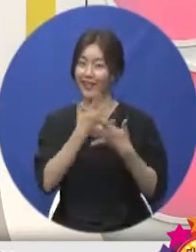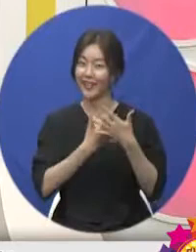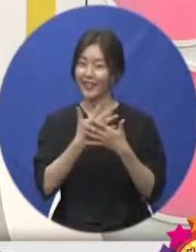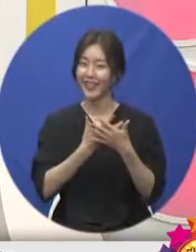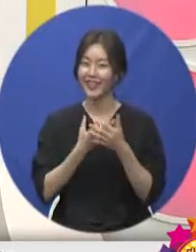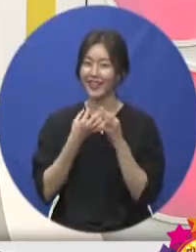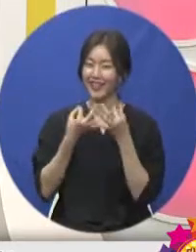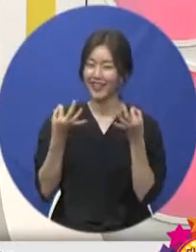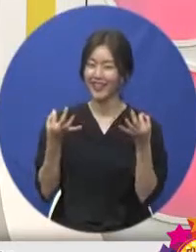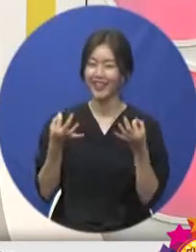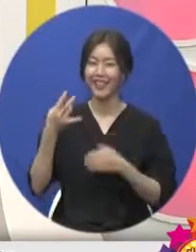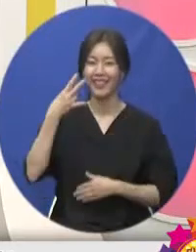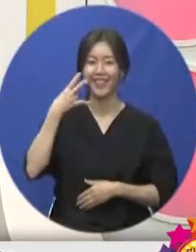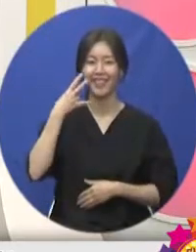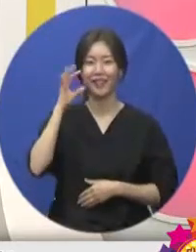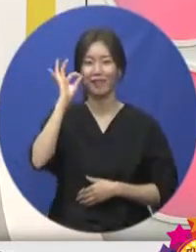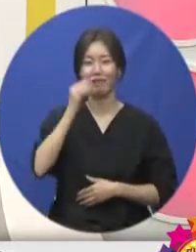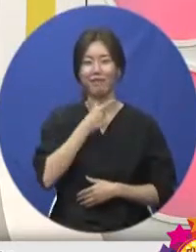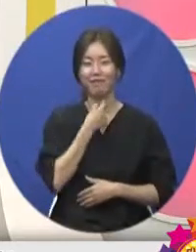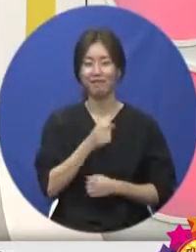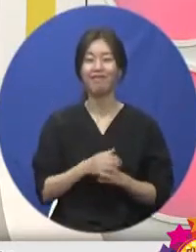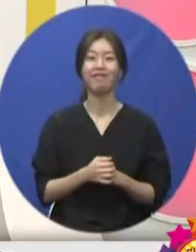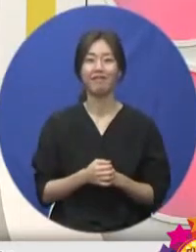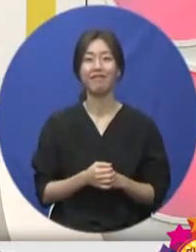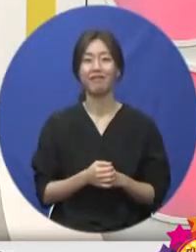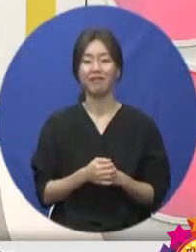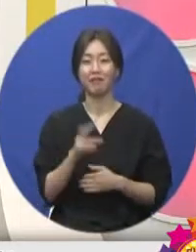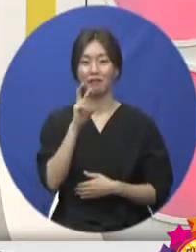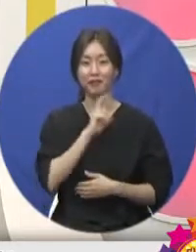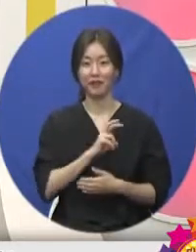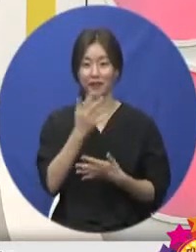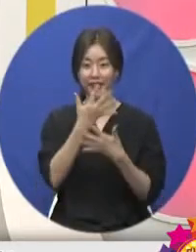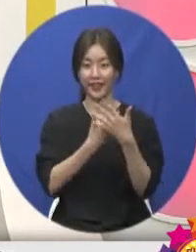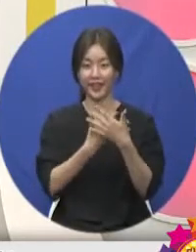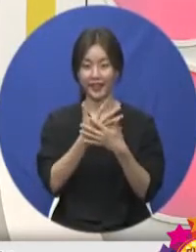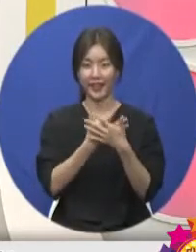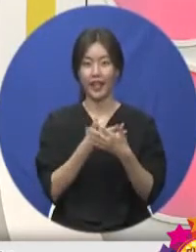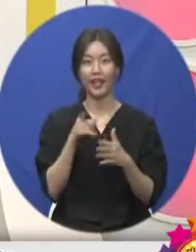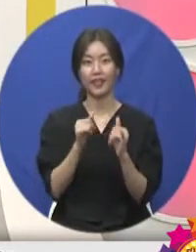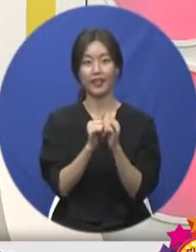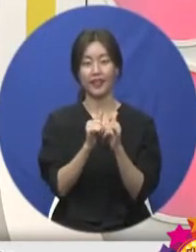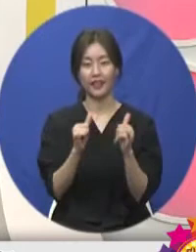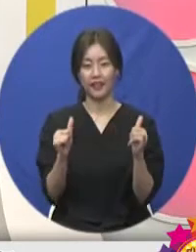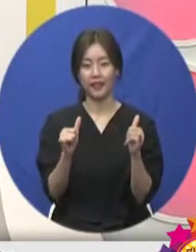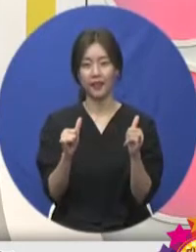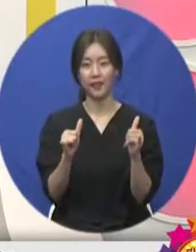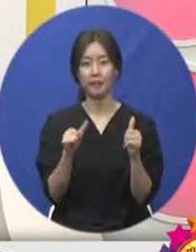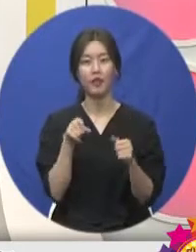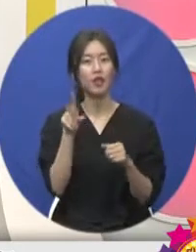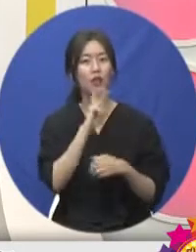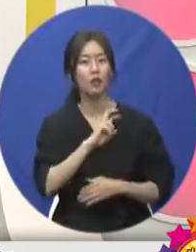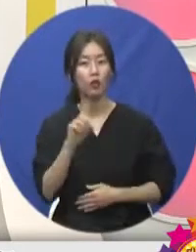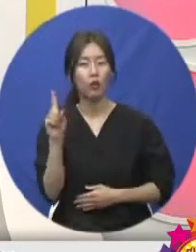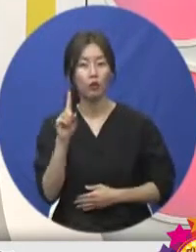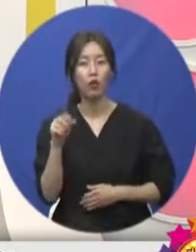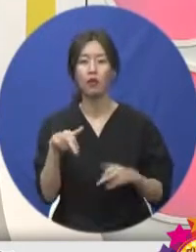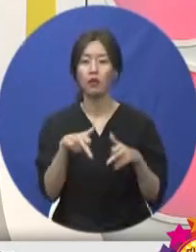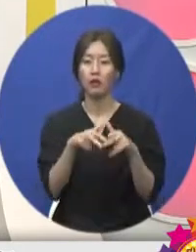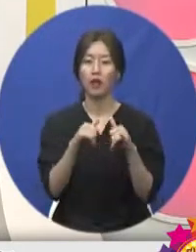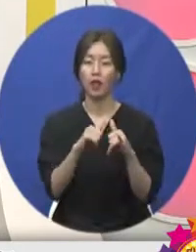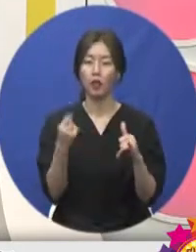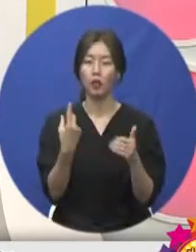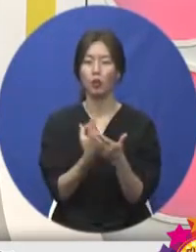전국에서 대답해 주시는. 다 대답해 주셨으니까 자 들을게요. 그렇습니다. 아, 여정인이가 부릅니다. 이 노래는 또